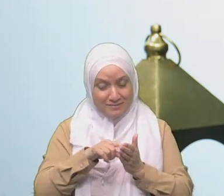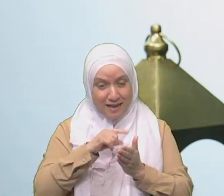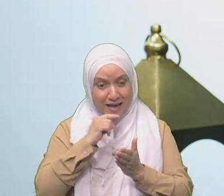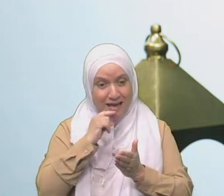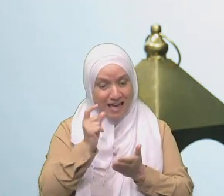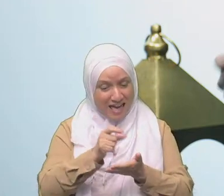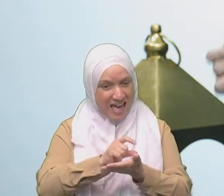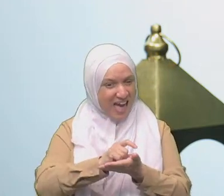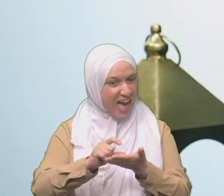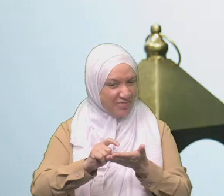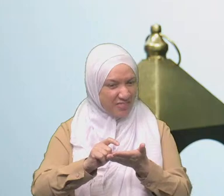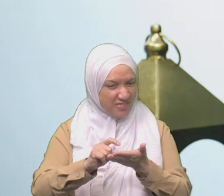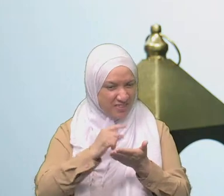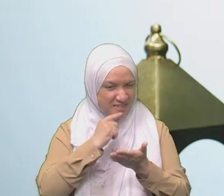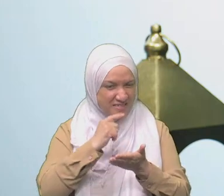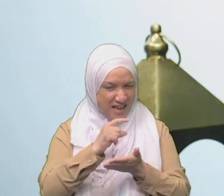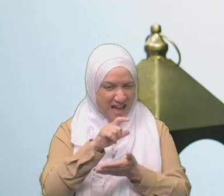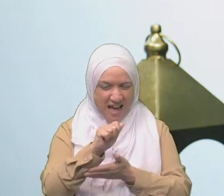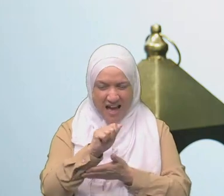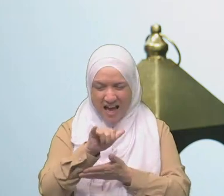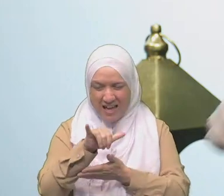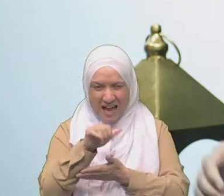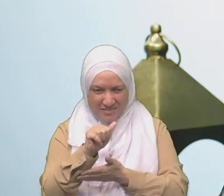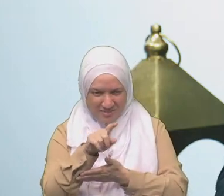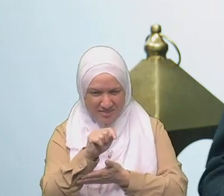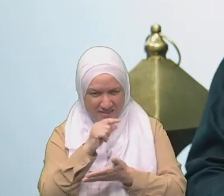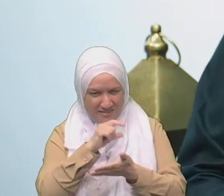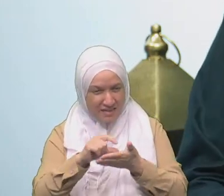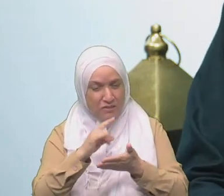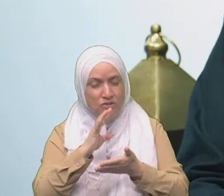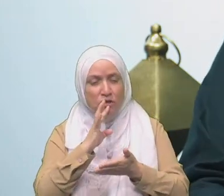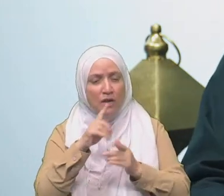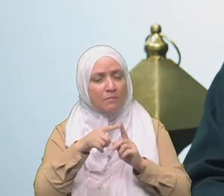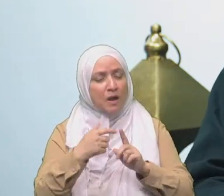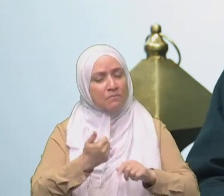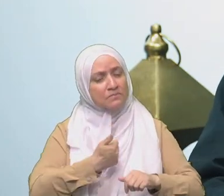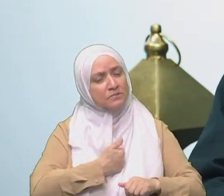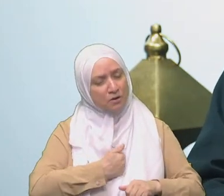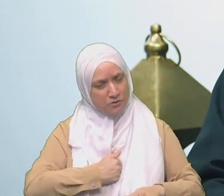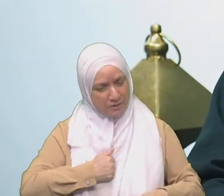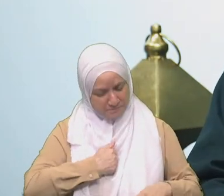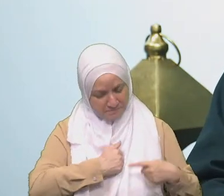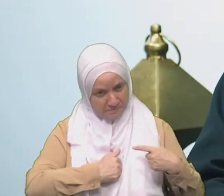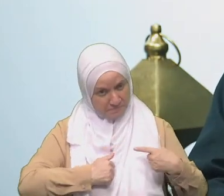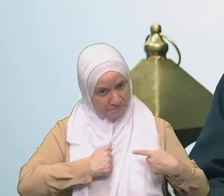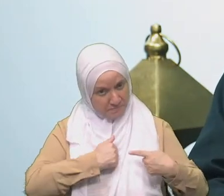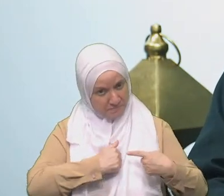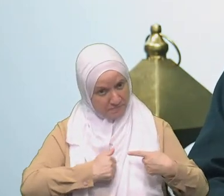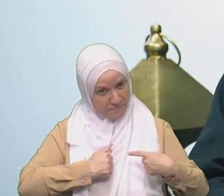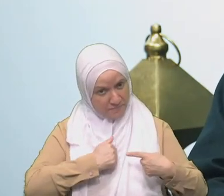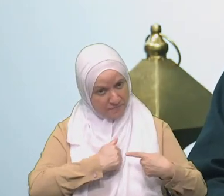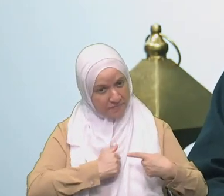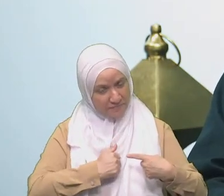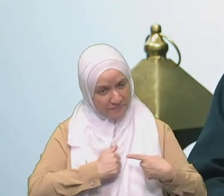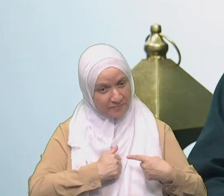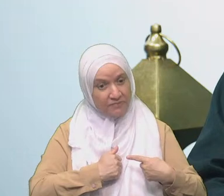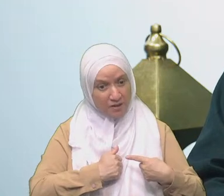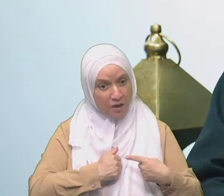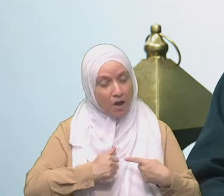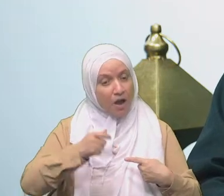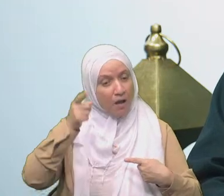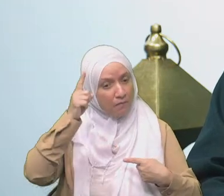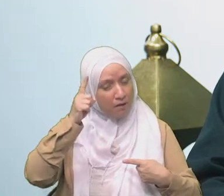repenters. فَإِنَّهُ يَغْفِرُ ذَنْبَ كُلِّ تَائِبٍ مِنْ أَيِّ ذَنْبٍ كَانَ. Allah forgives